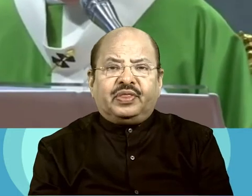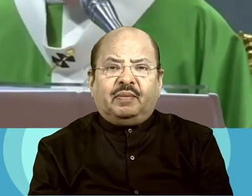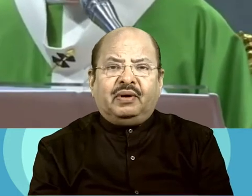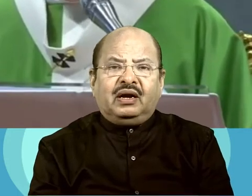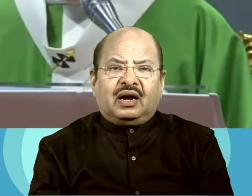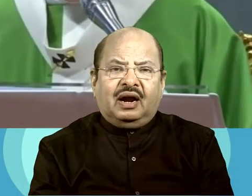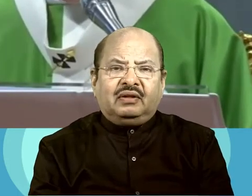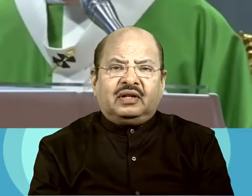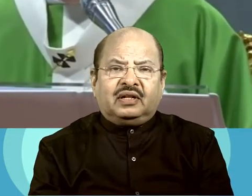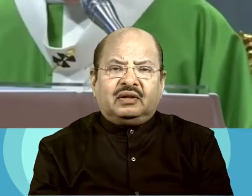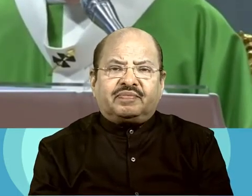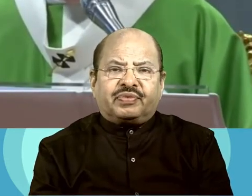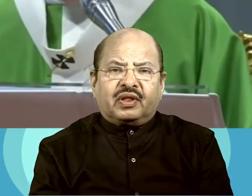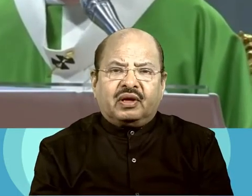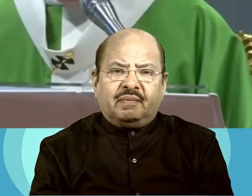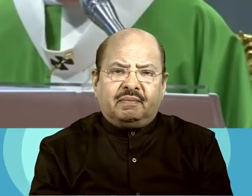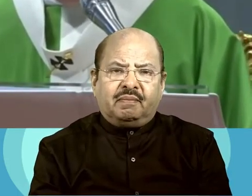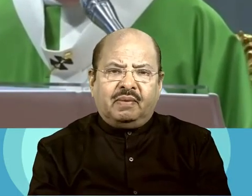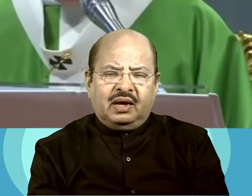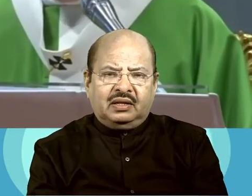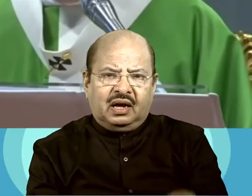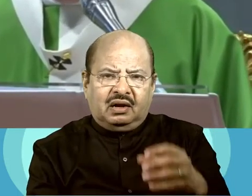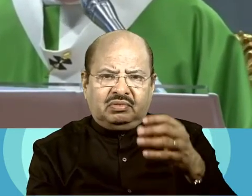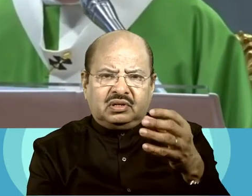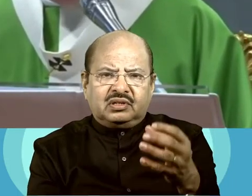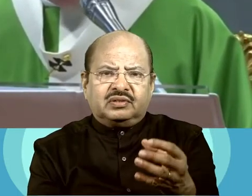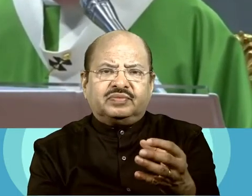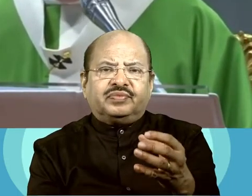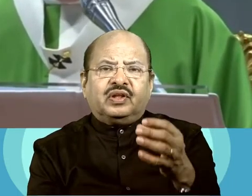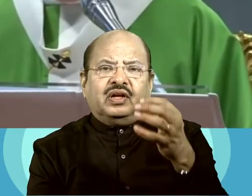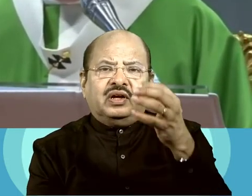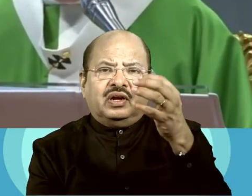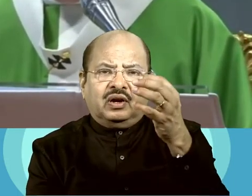ഇവിടെ നമ്മൾ കാണുന്നത് മാതാവ്